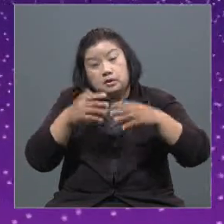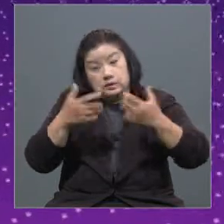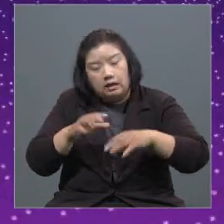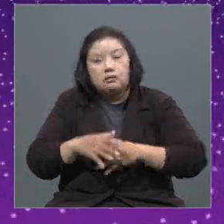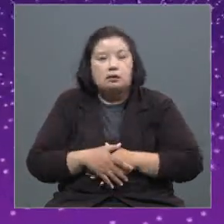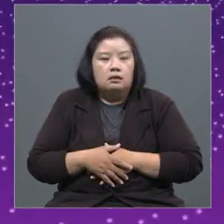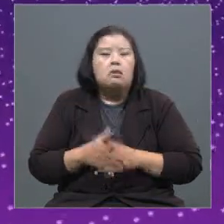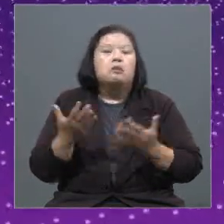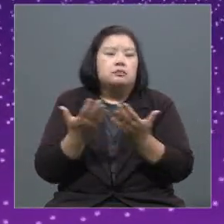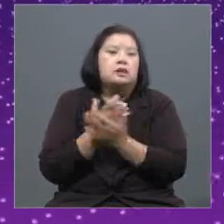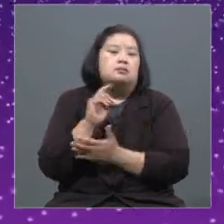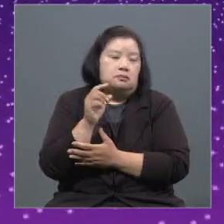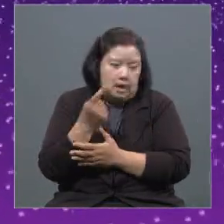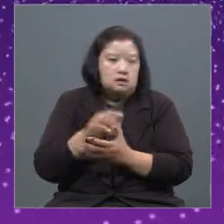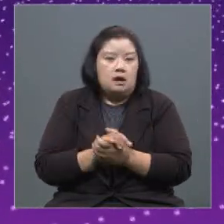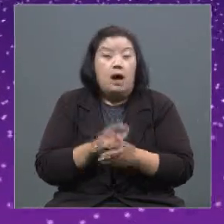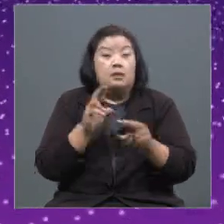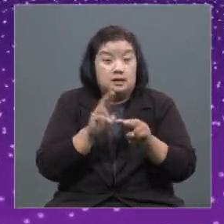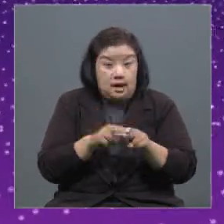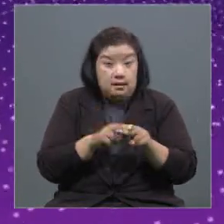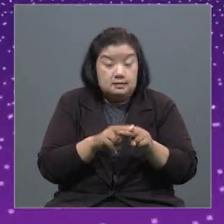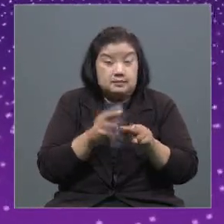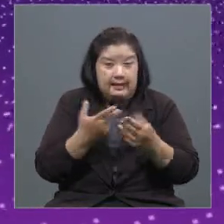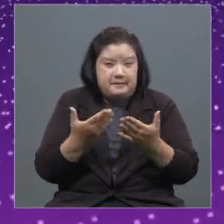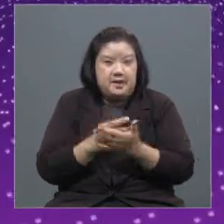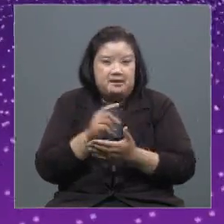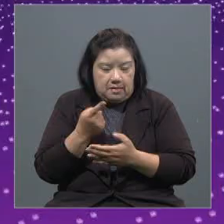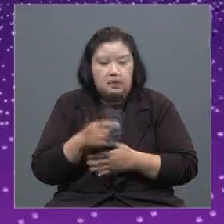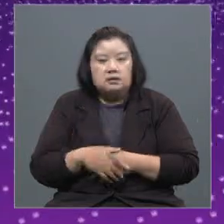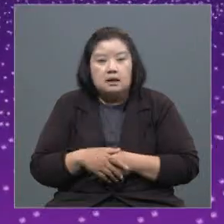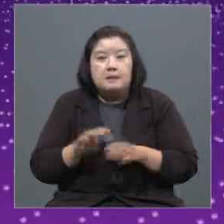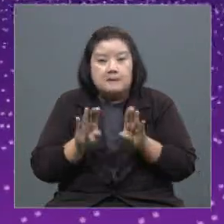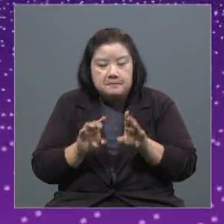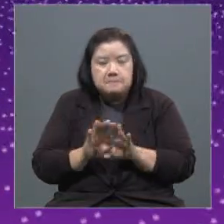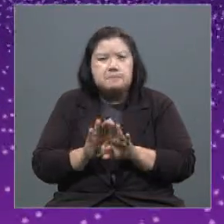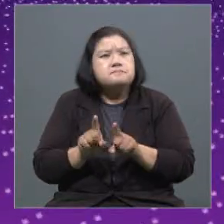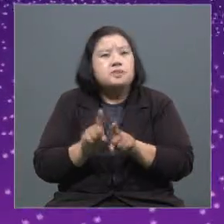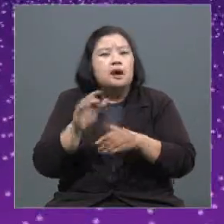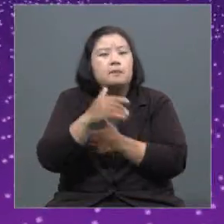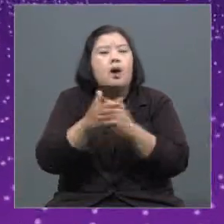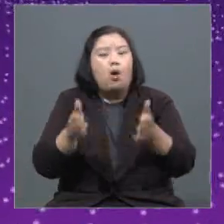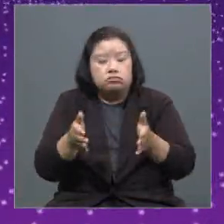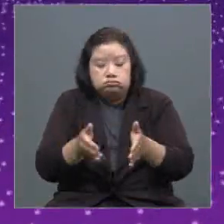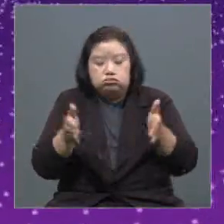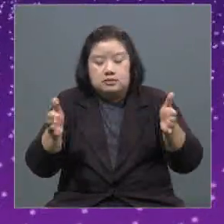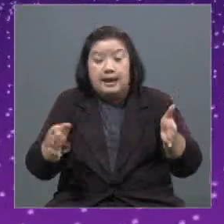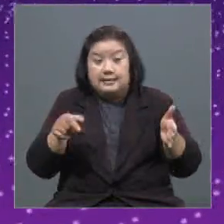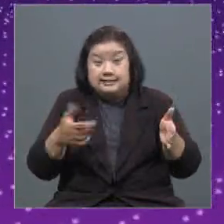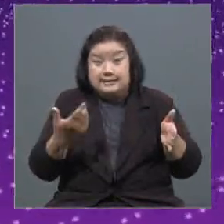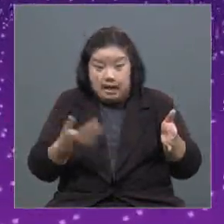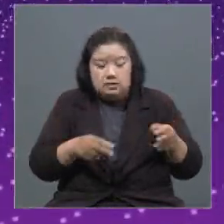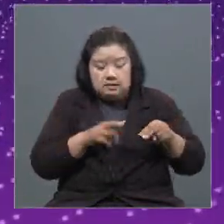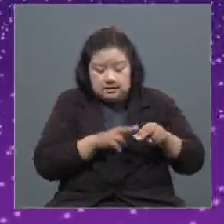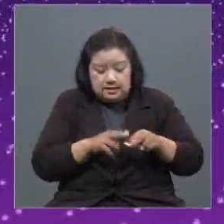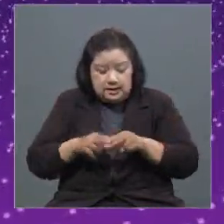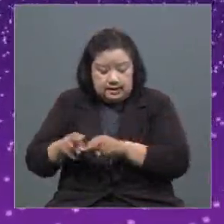บรรยากาศบ้างฮะเปลี่ยนเอาาเก้าอี้เนี่ยมาเรียงตั้งอยู่ที่โถงกลางนะครับในตึกสันติไมตรีแทนซึ่งวันนี้นักข่าวก็รอ